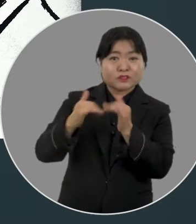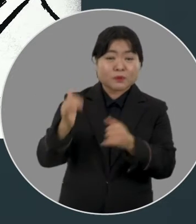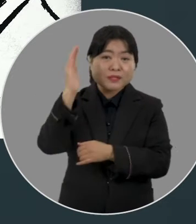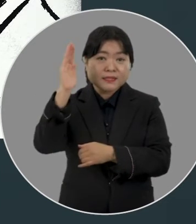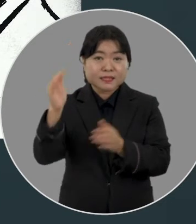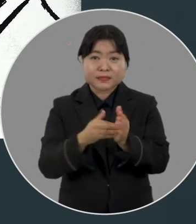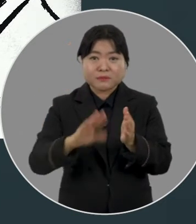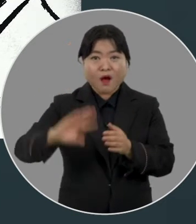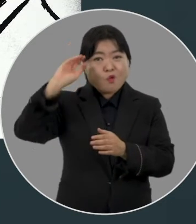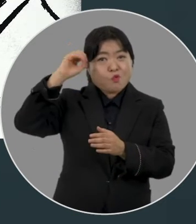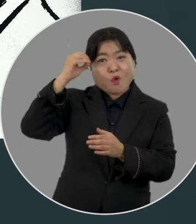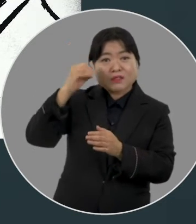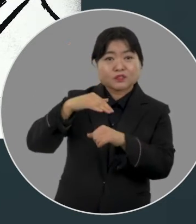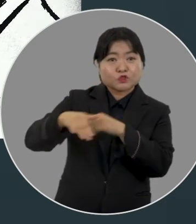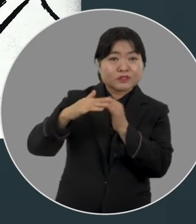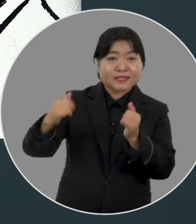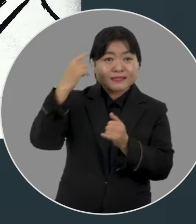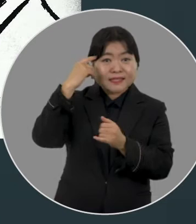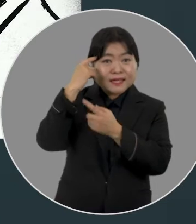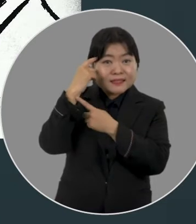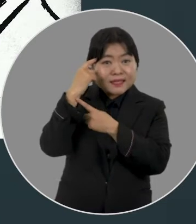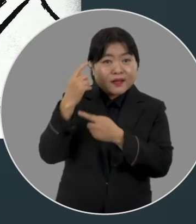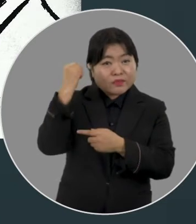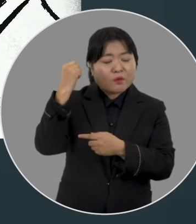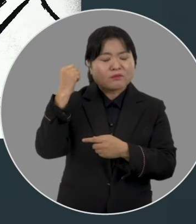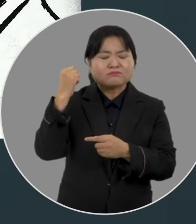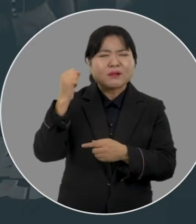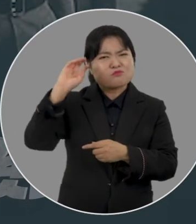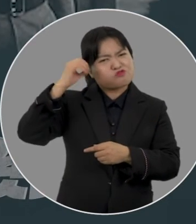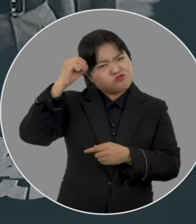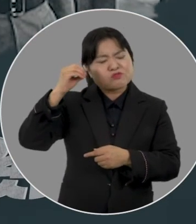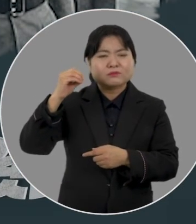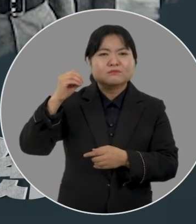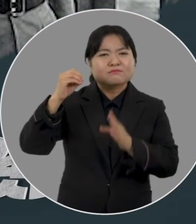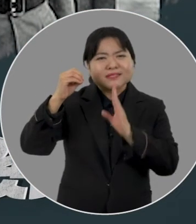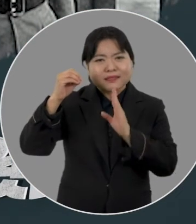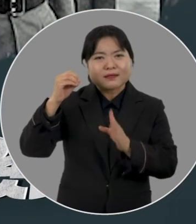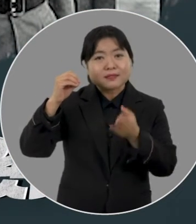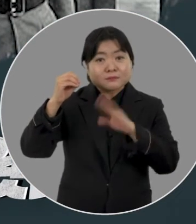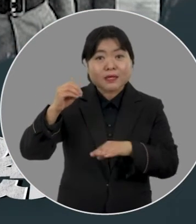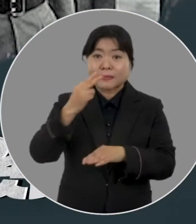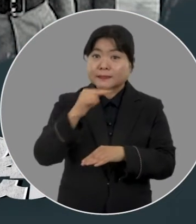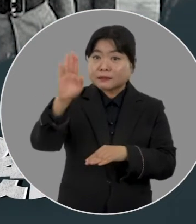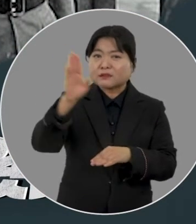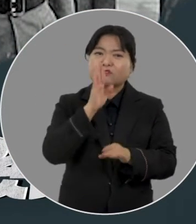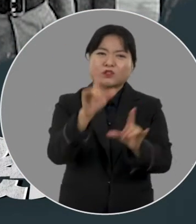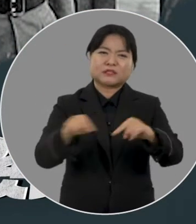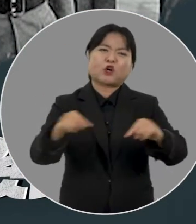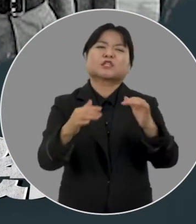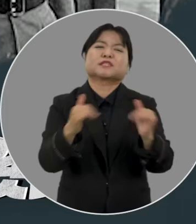하지만 광신주의적 생각을 했던 그런 건 분명 맞아요. 하지만 히틀러는 현실